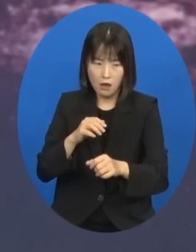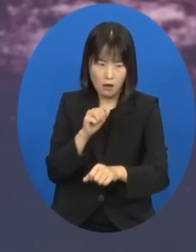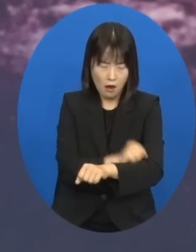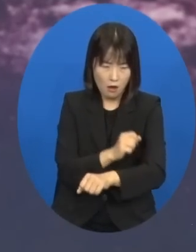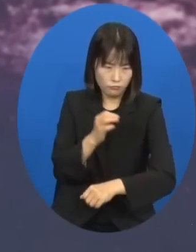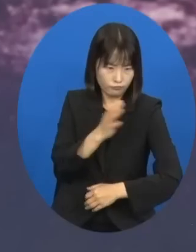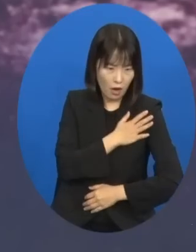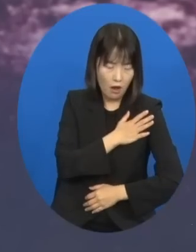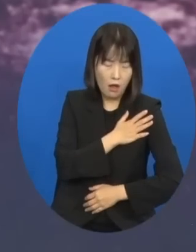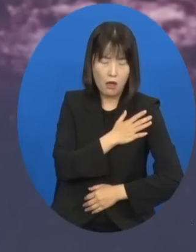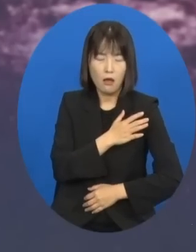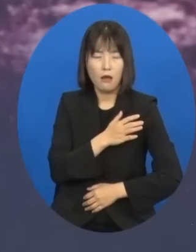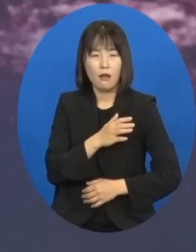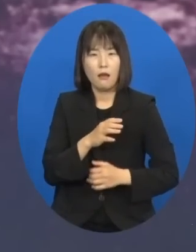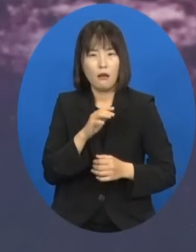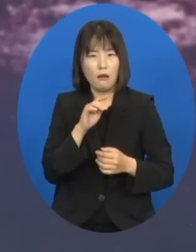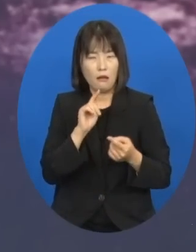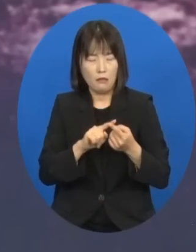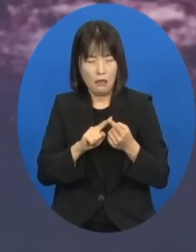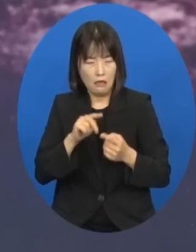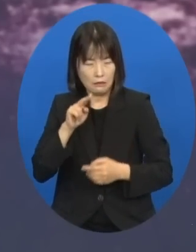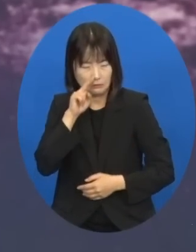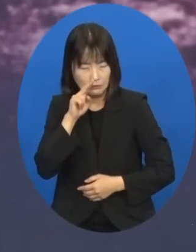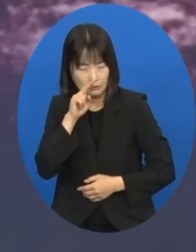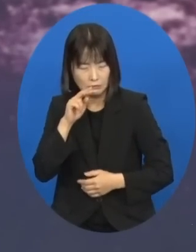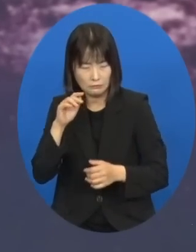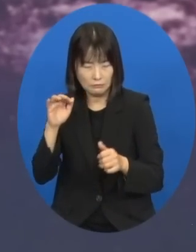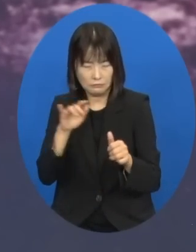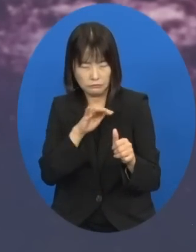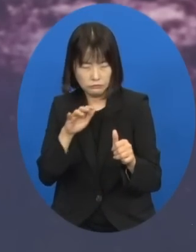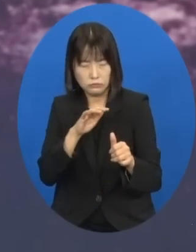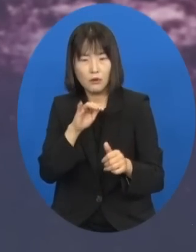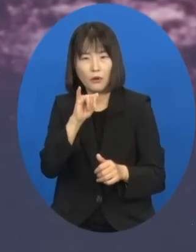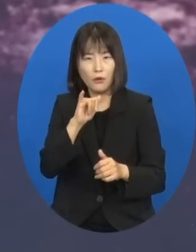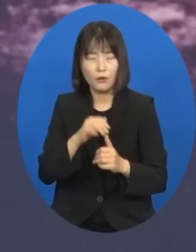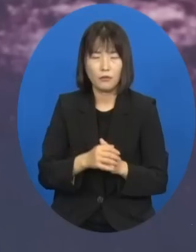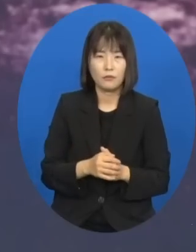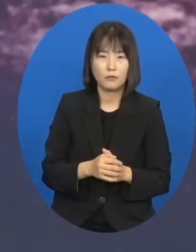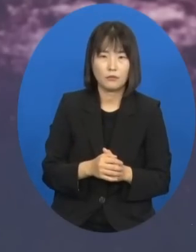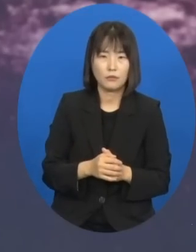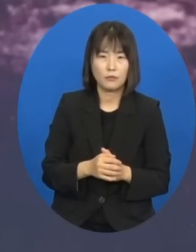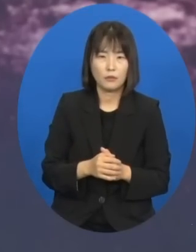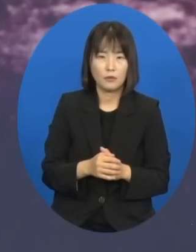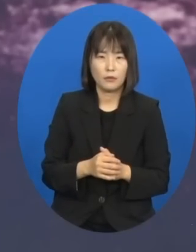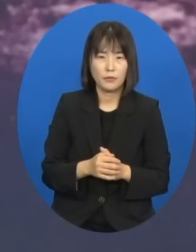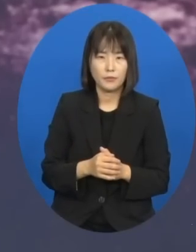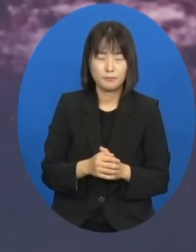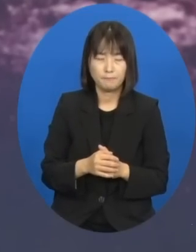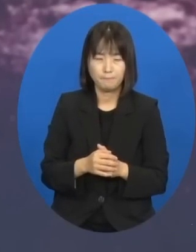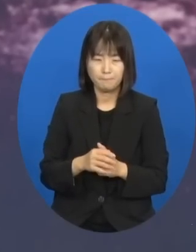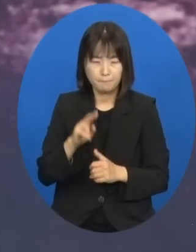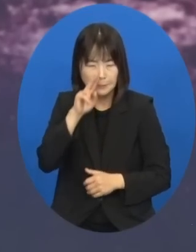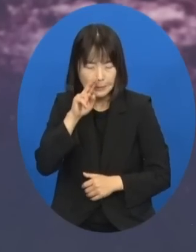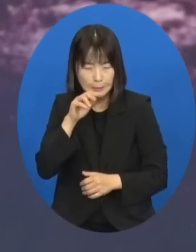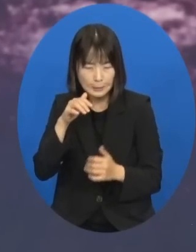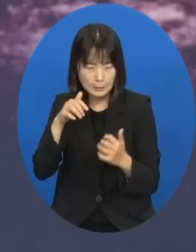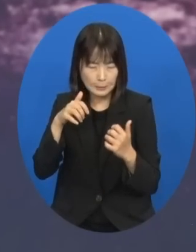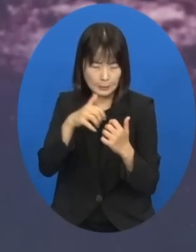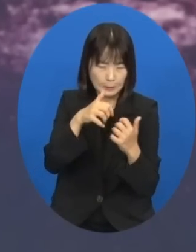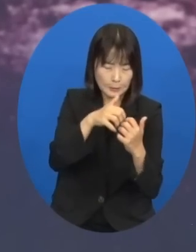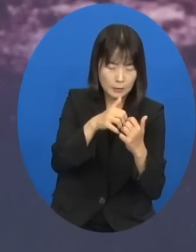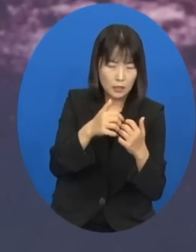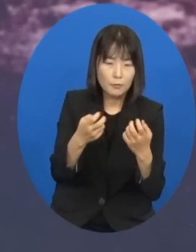힘들었을까요? 그러면서 하는 일이 뭐냐면, 여러분, 우물을 다 흙으로 메어버리는 거예요. 그러니까 우물을, 그 이제 아브라함이